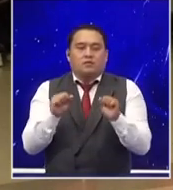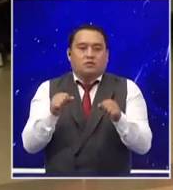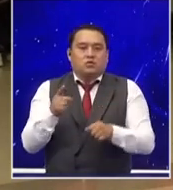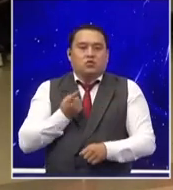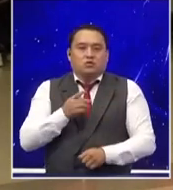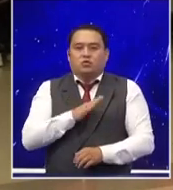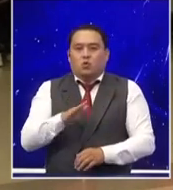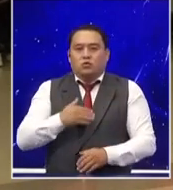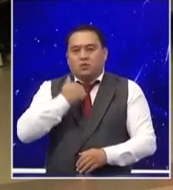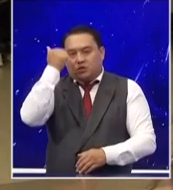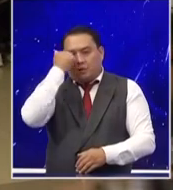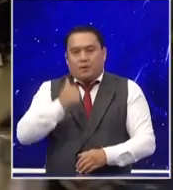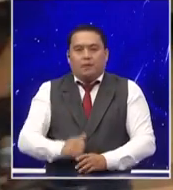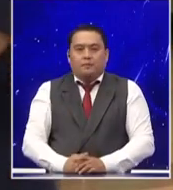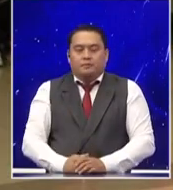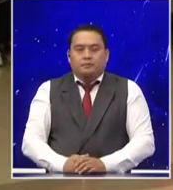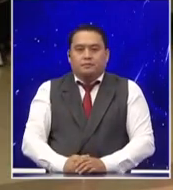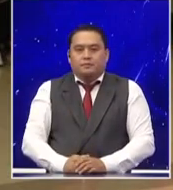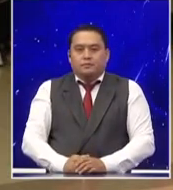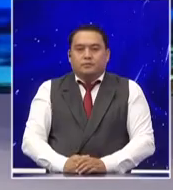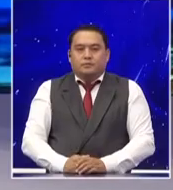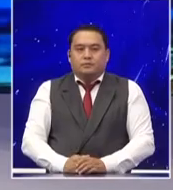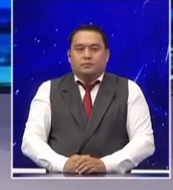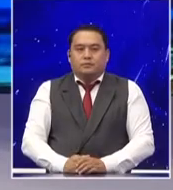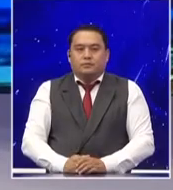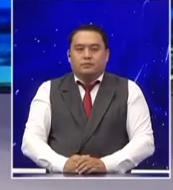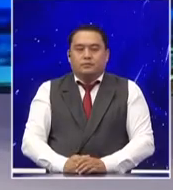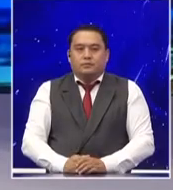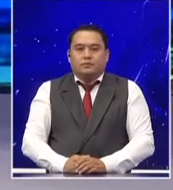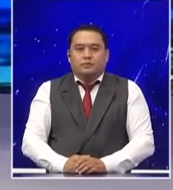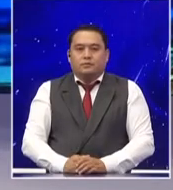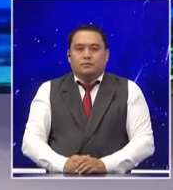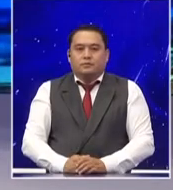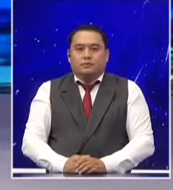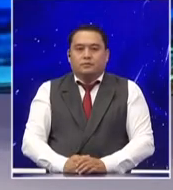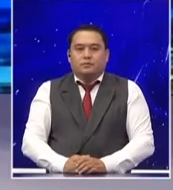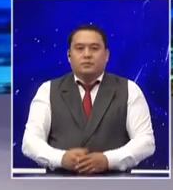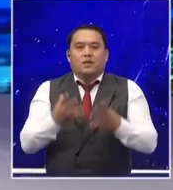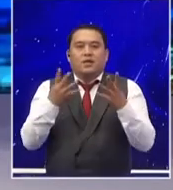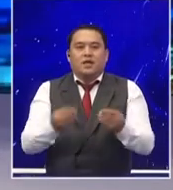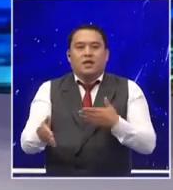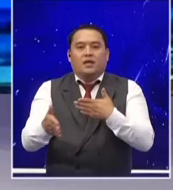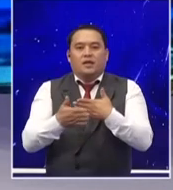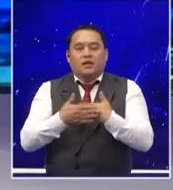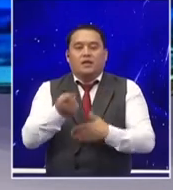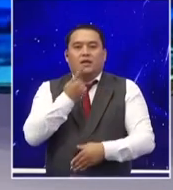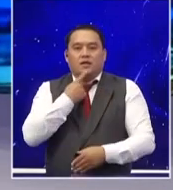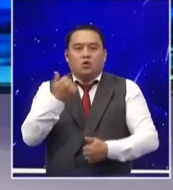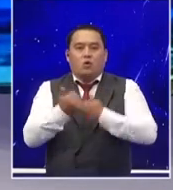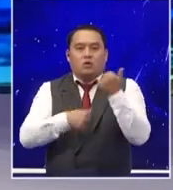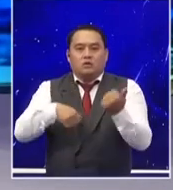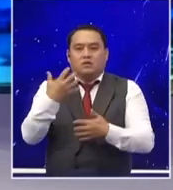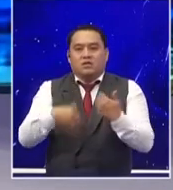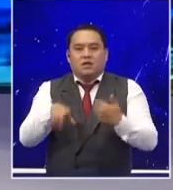не ждешь спасибо большое сотрудникам в преддверии дня языков казахстана прошел конкурс среди